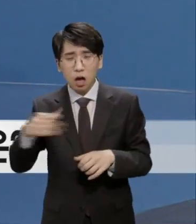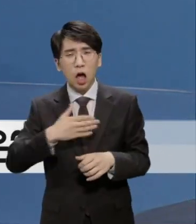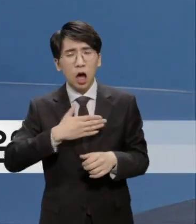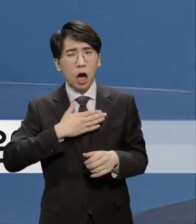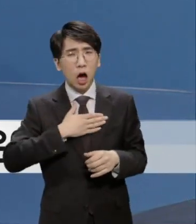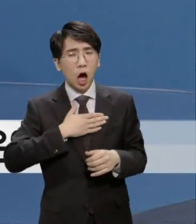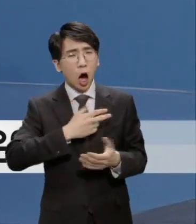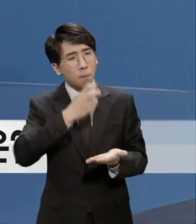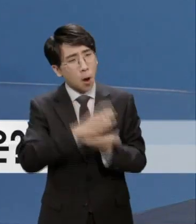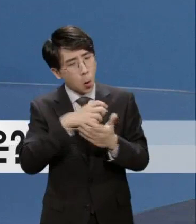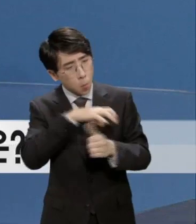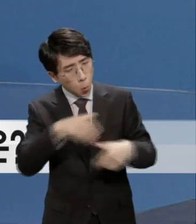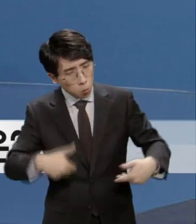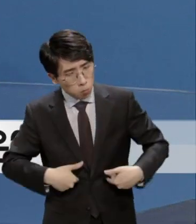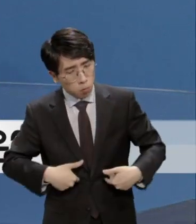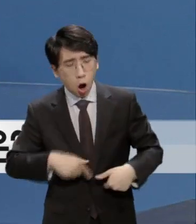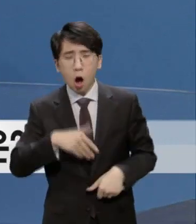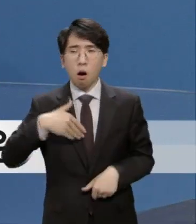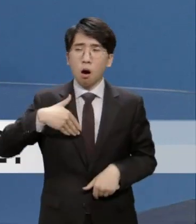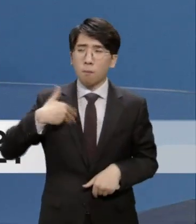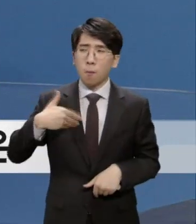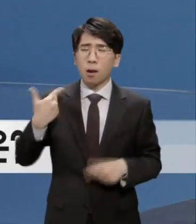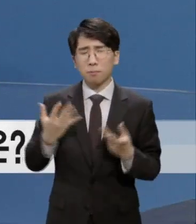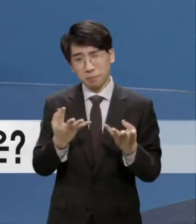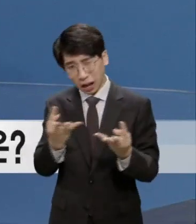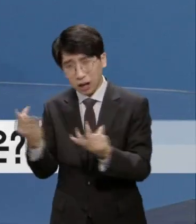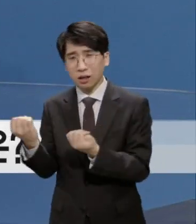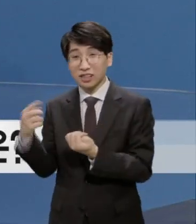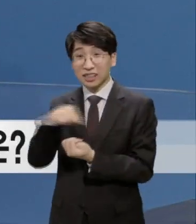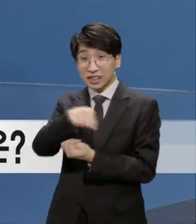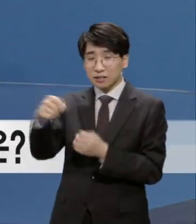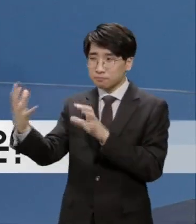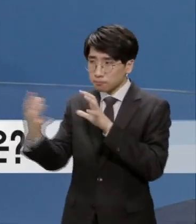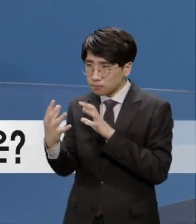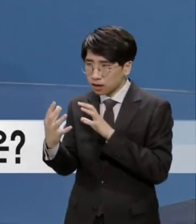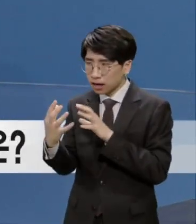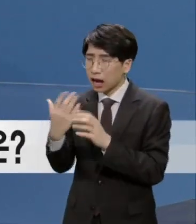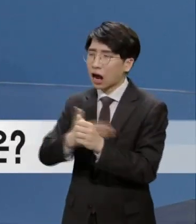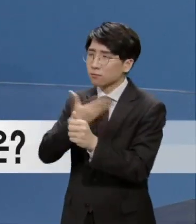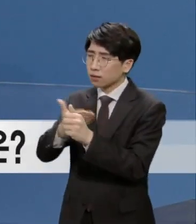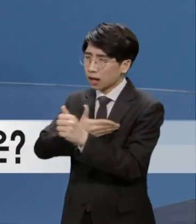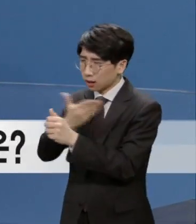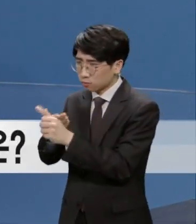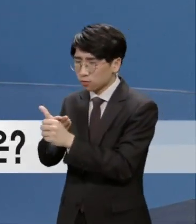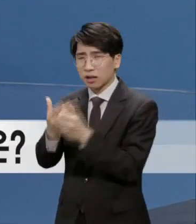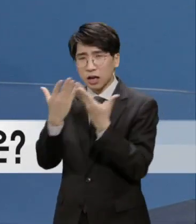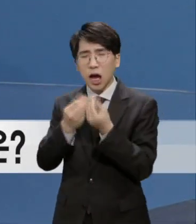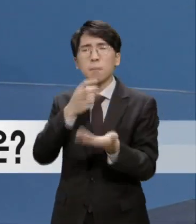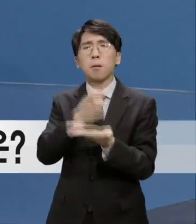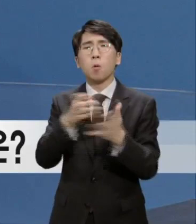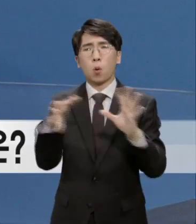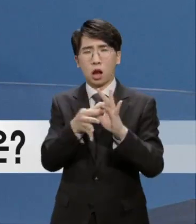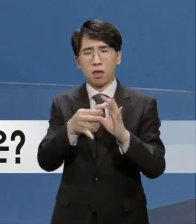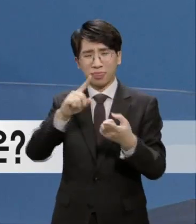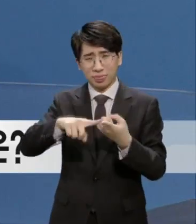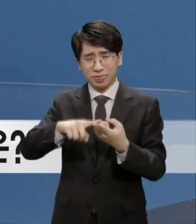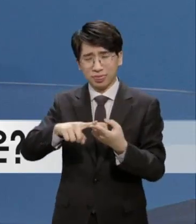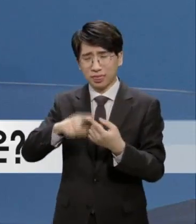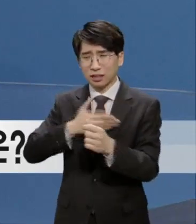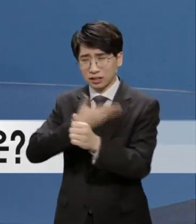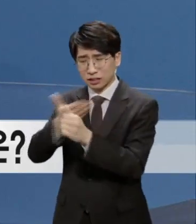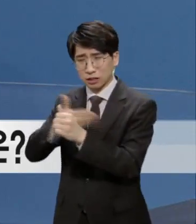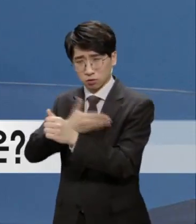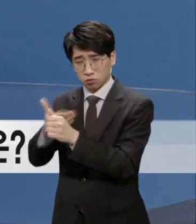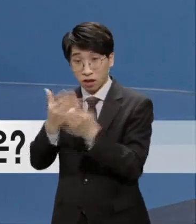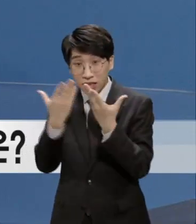하거나 아니면 상담을 진행해보자라고 해서 모임을 운영하고 있고요. 네. 그래서 사실은 법에 관한 부분들이 많습니다. 본인들의